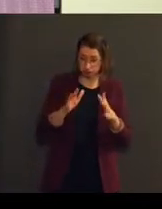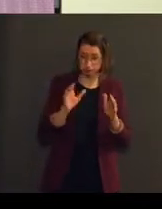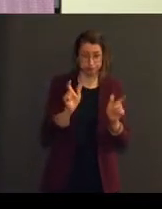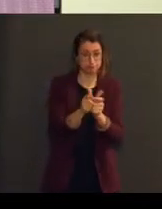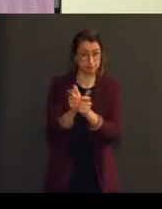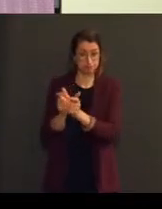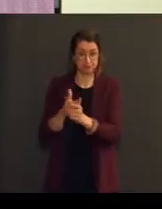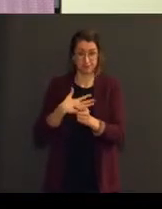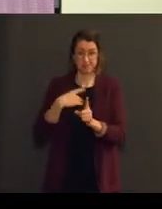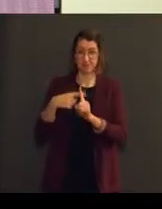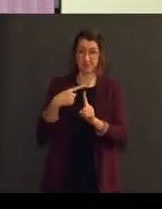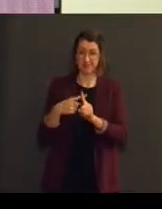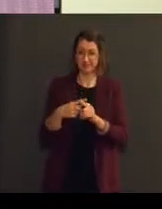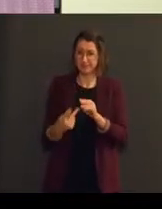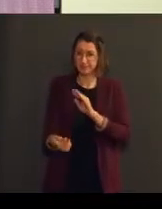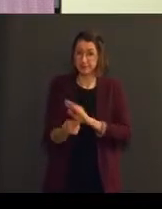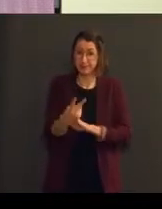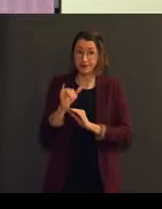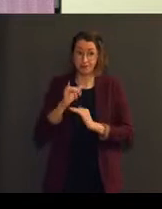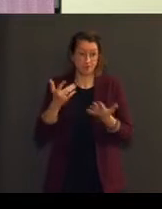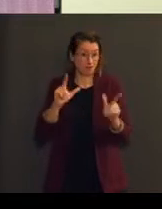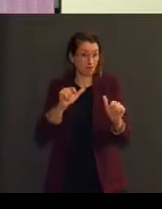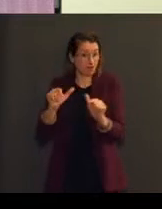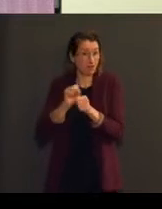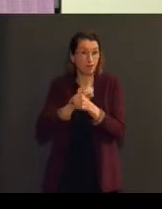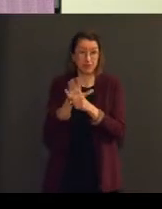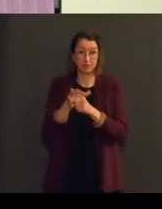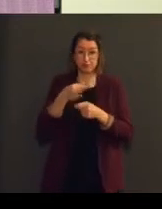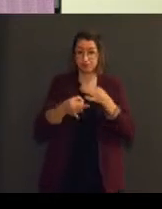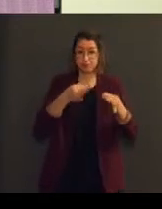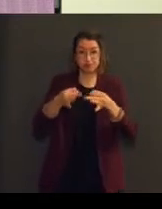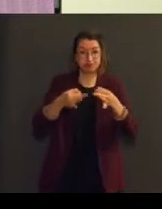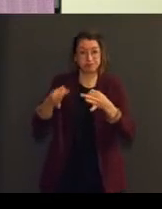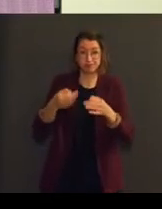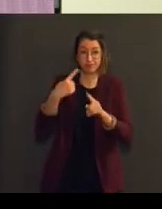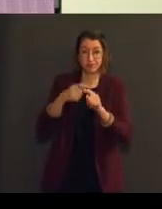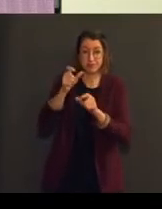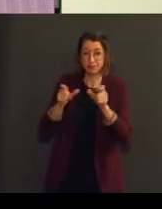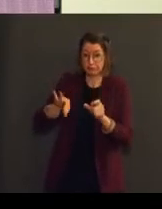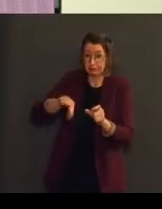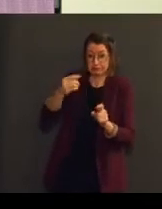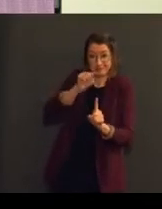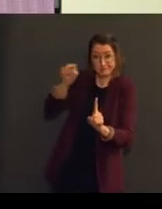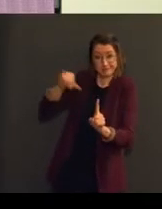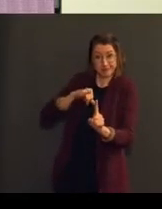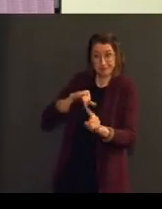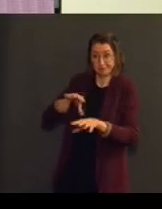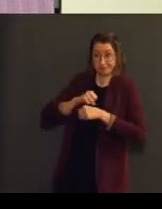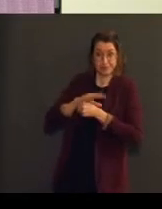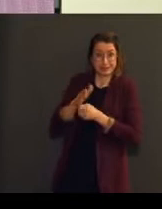ne dépistons pas encore à cause de ce manque de tests, de ce déficit de tests. Il faut donc absolument